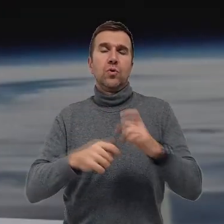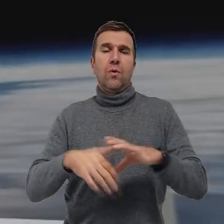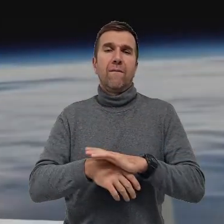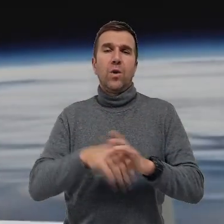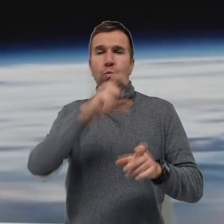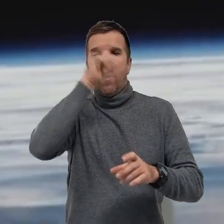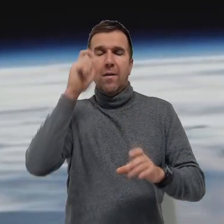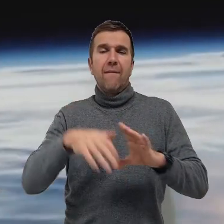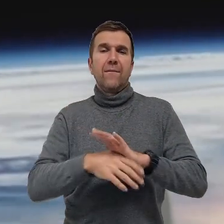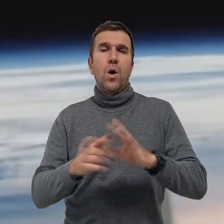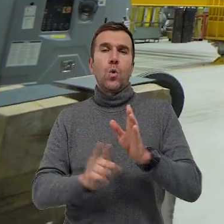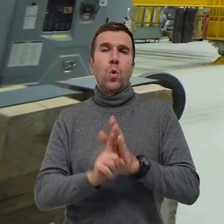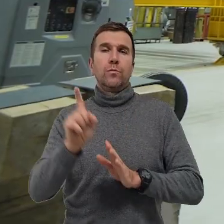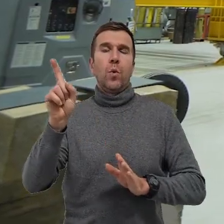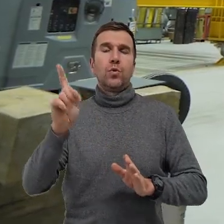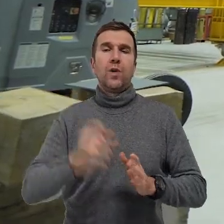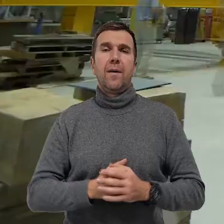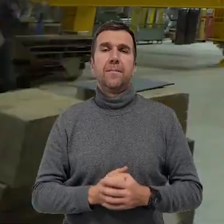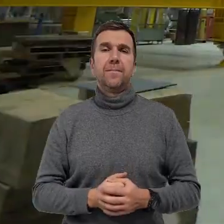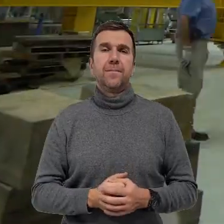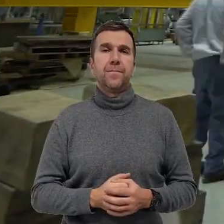działalności człowieka w kosmosie.